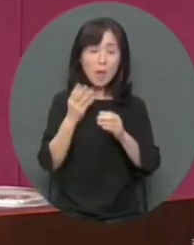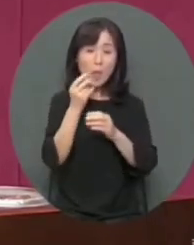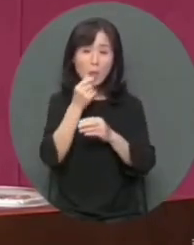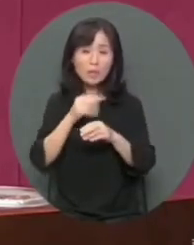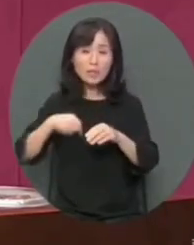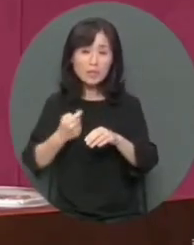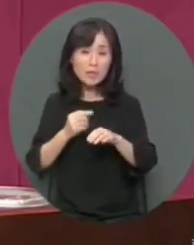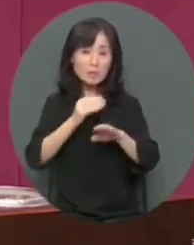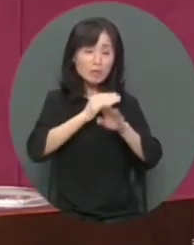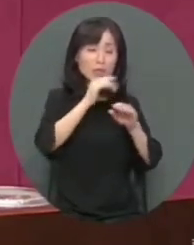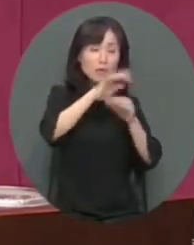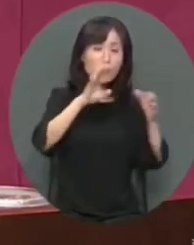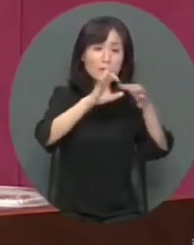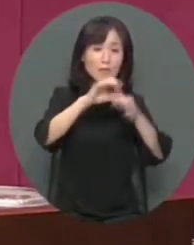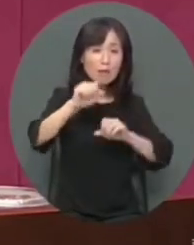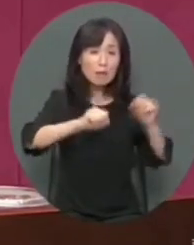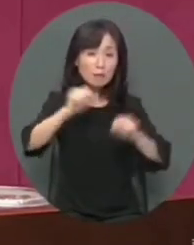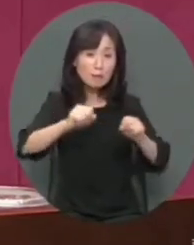주장은 비상식적입니다.